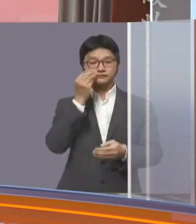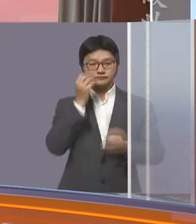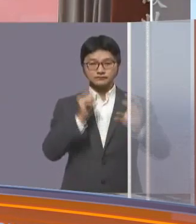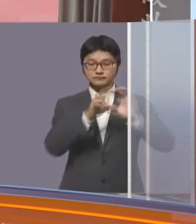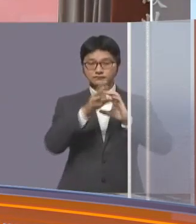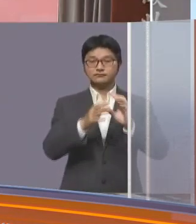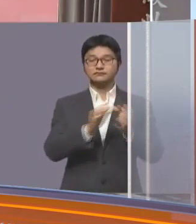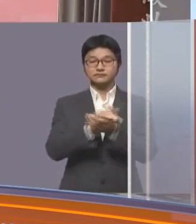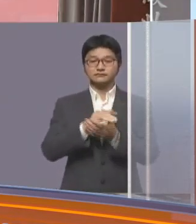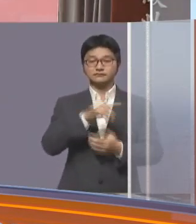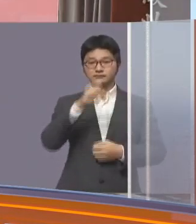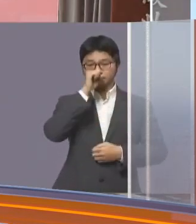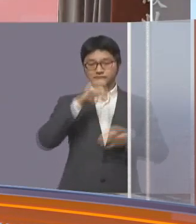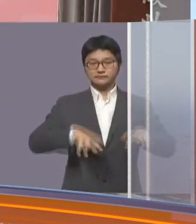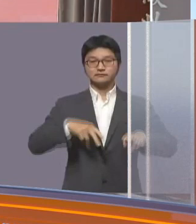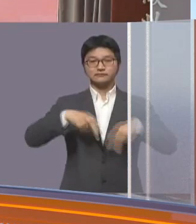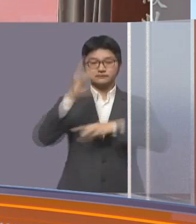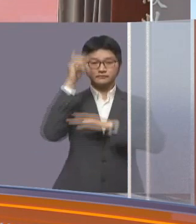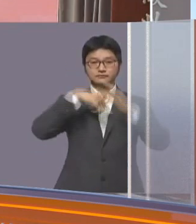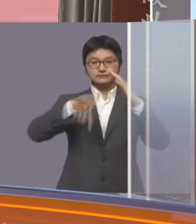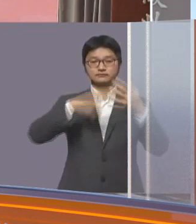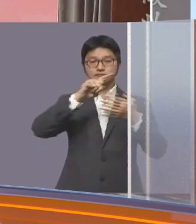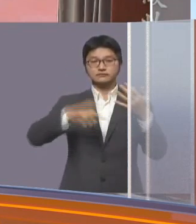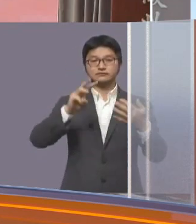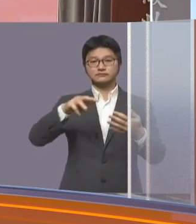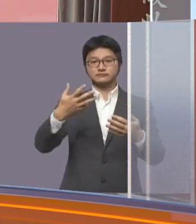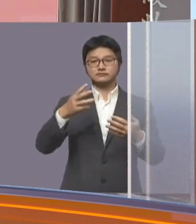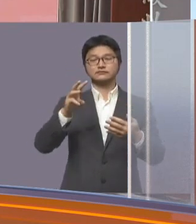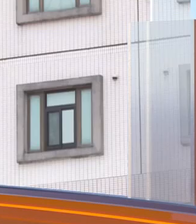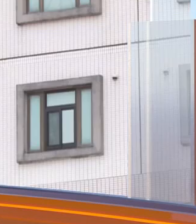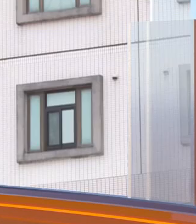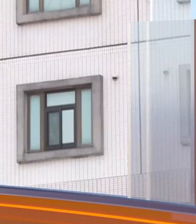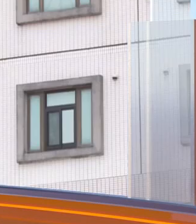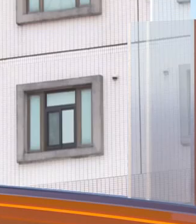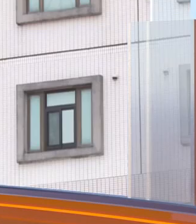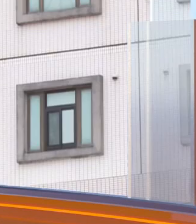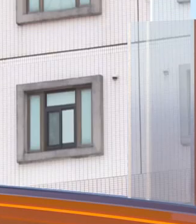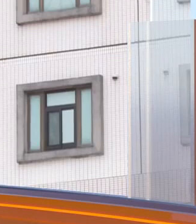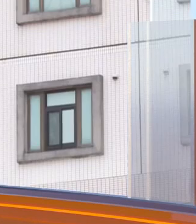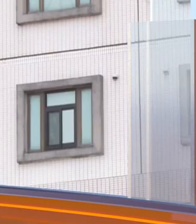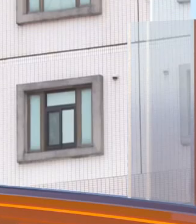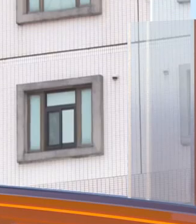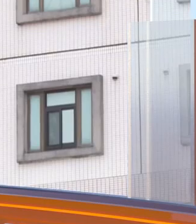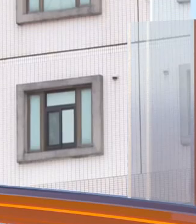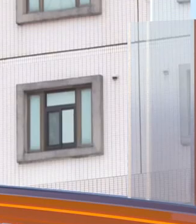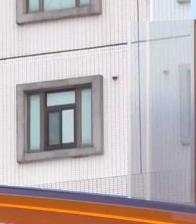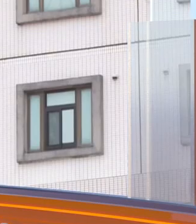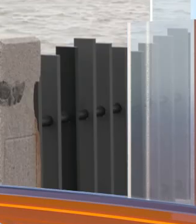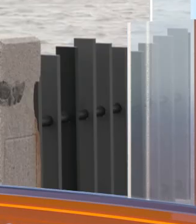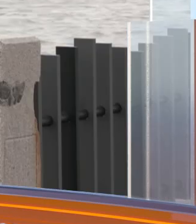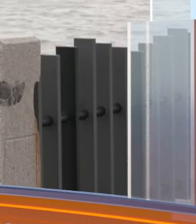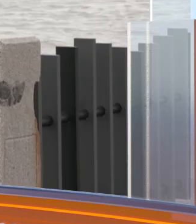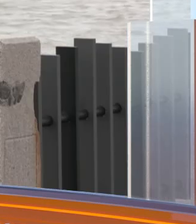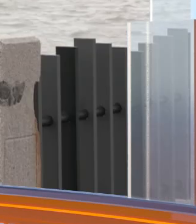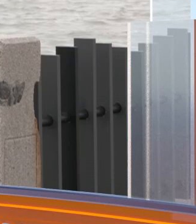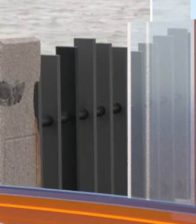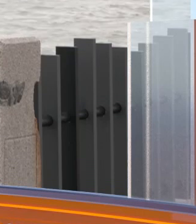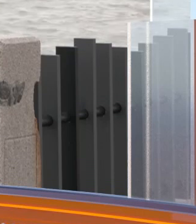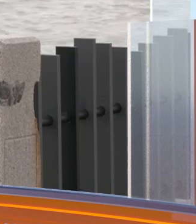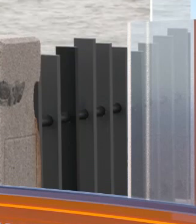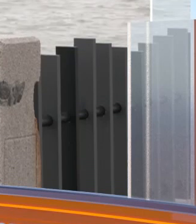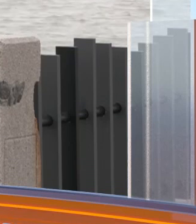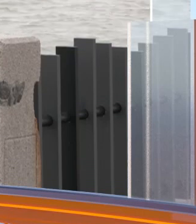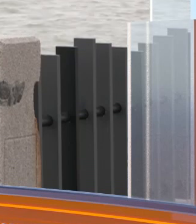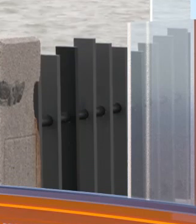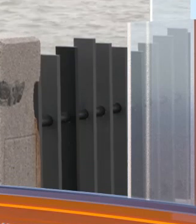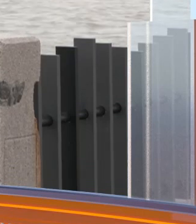后，从1月7号到2月6号，经由专案申请航班来返乡。但是第一波没有开放台